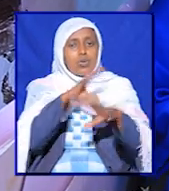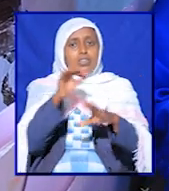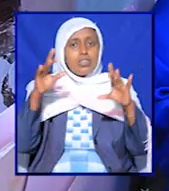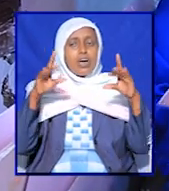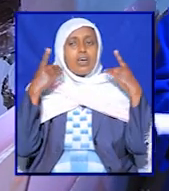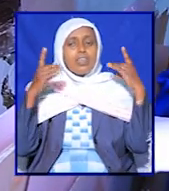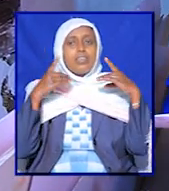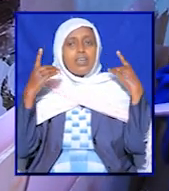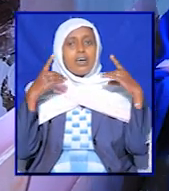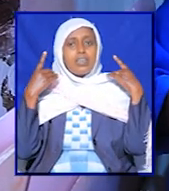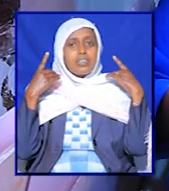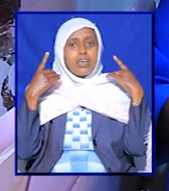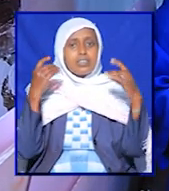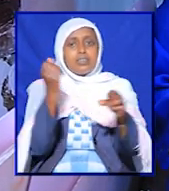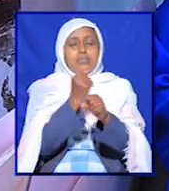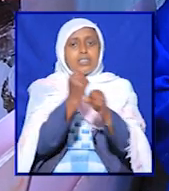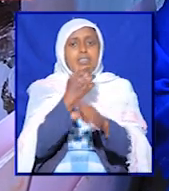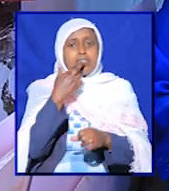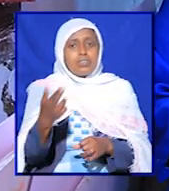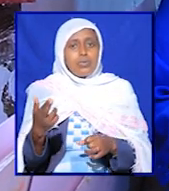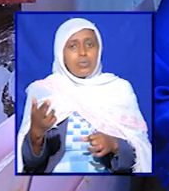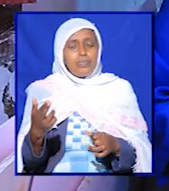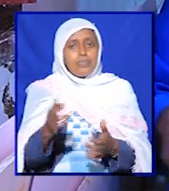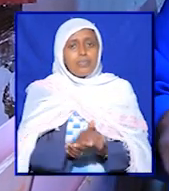የዲያቆናትና የካህናት መስሪያ ናቸው።